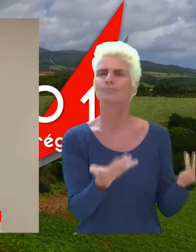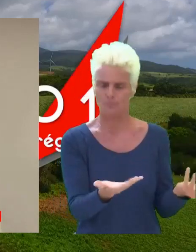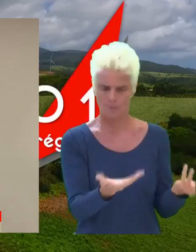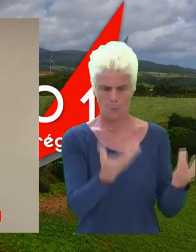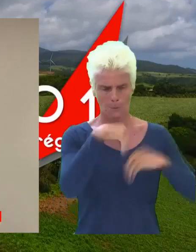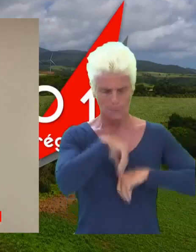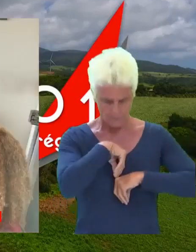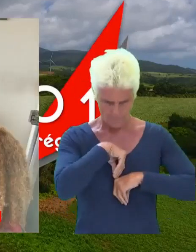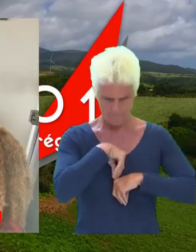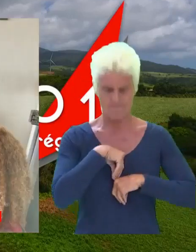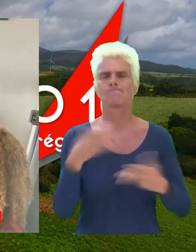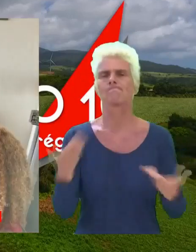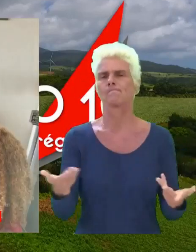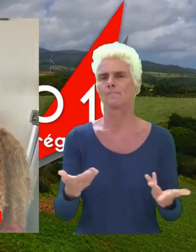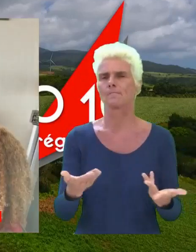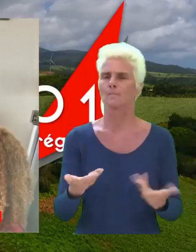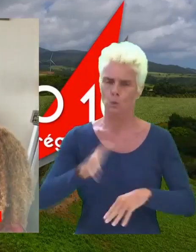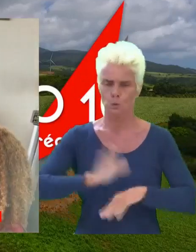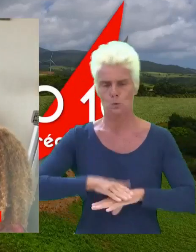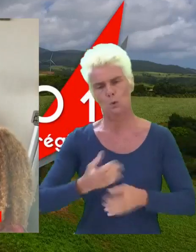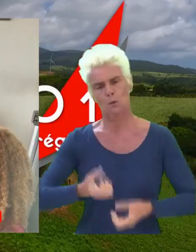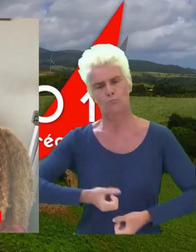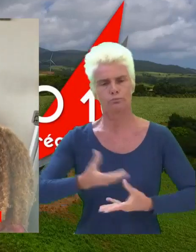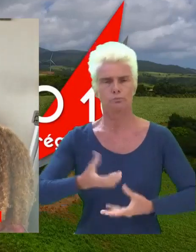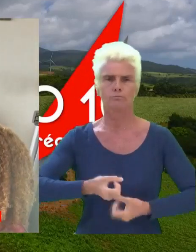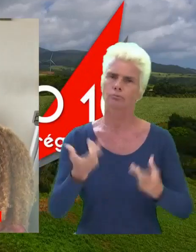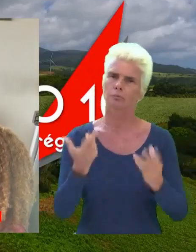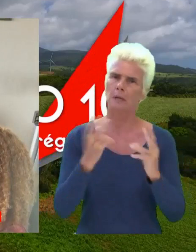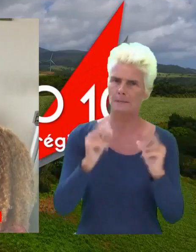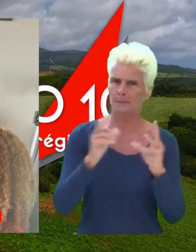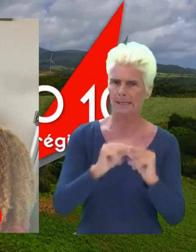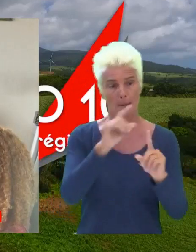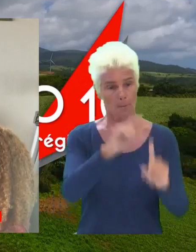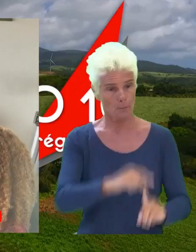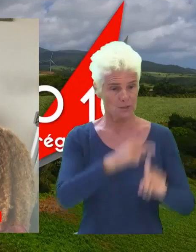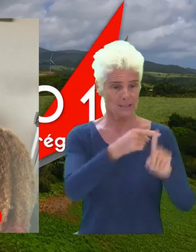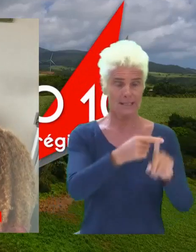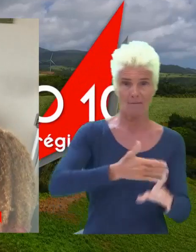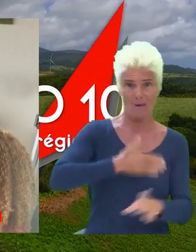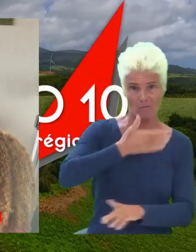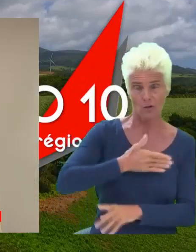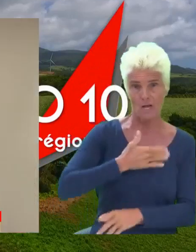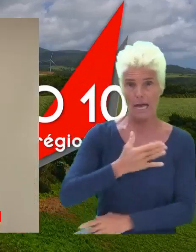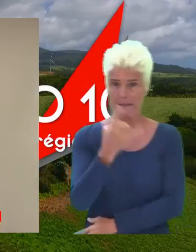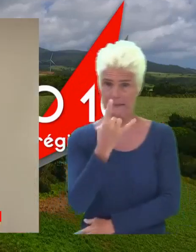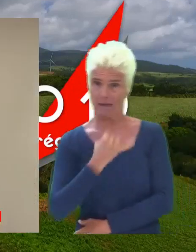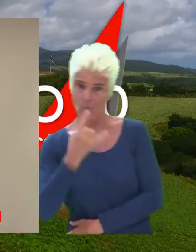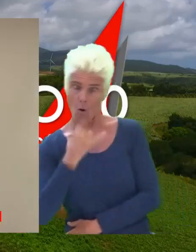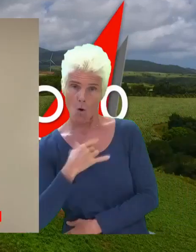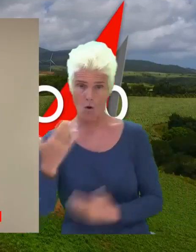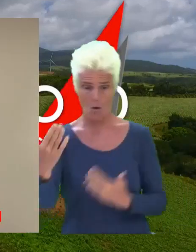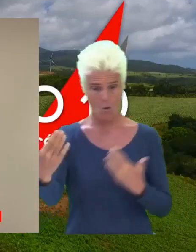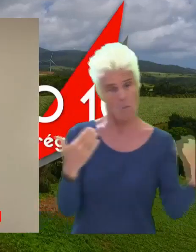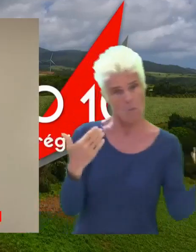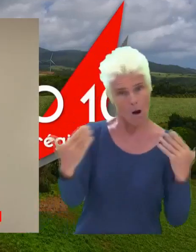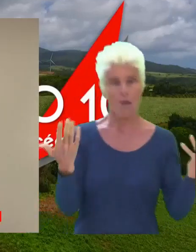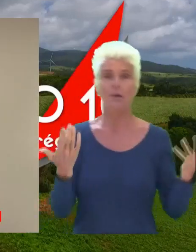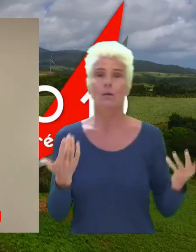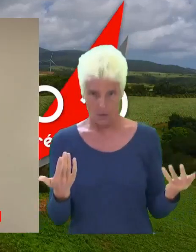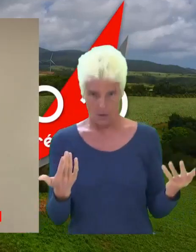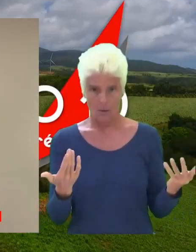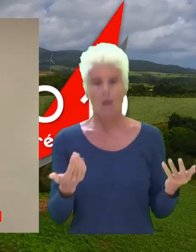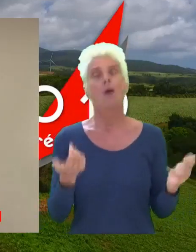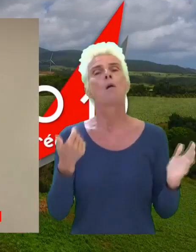pourrait développer dessus regarder qu'est-ce qu'il y a de positif pour les locataires parce que mais je fais